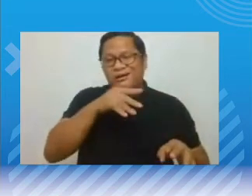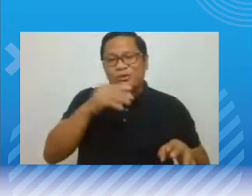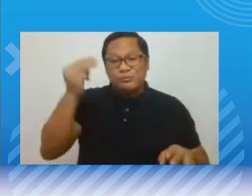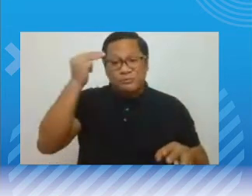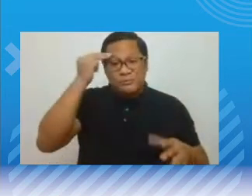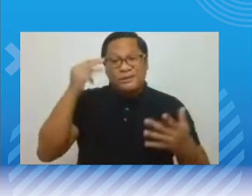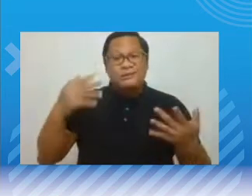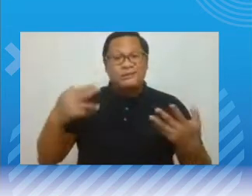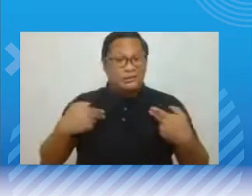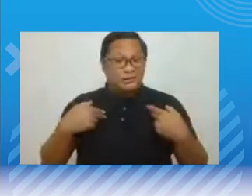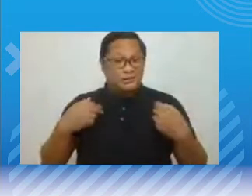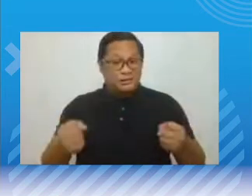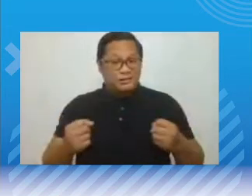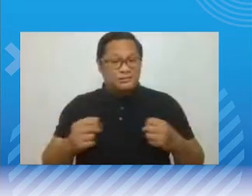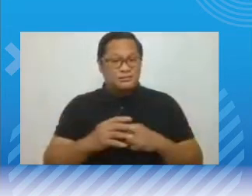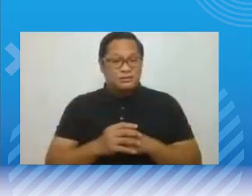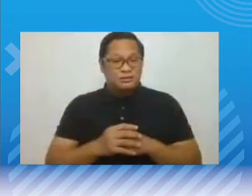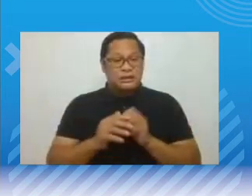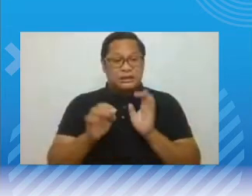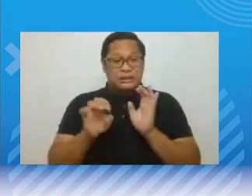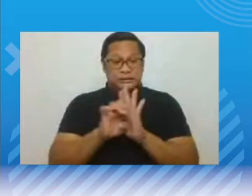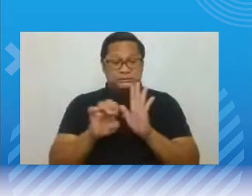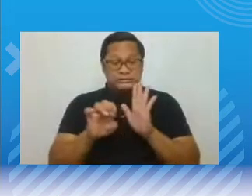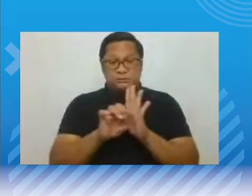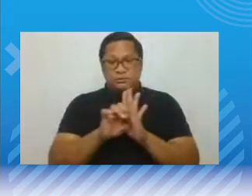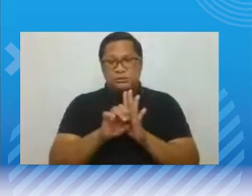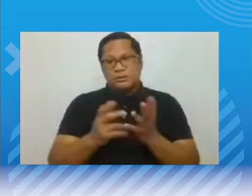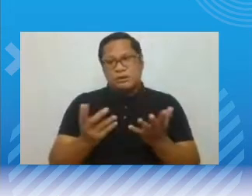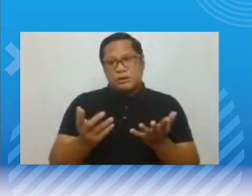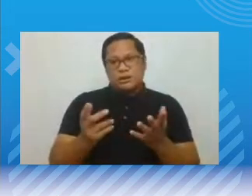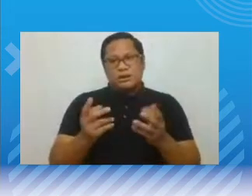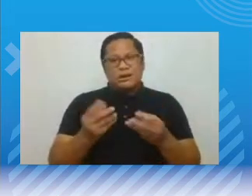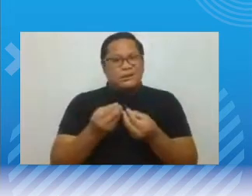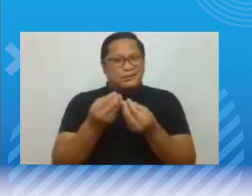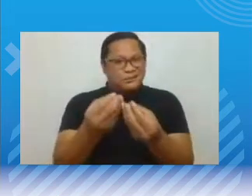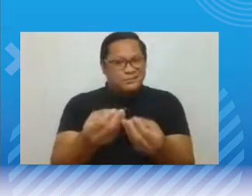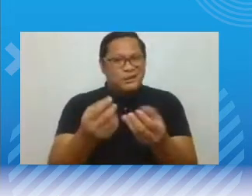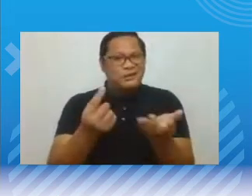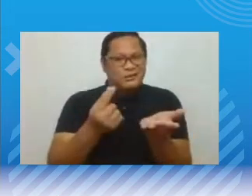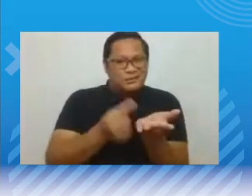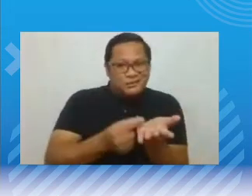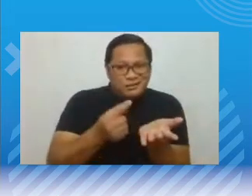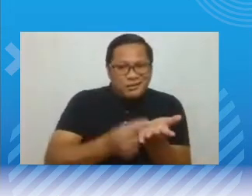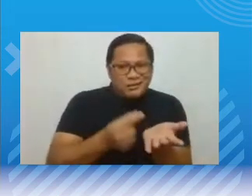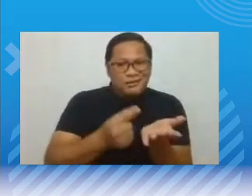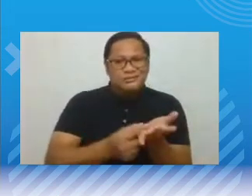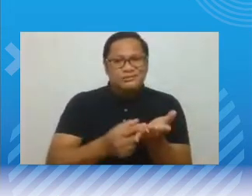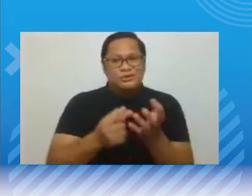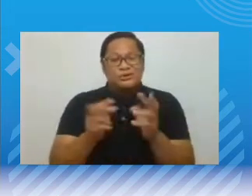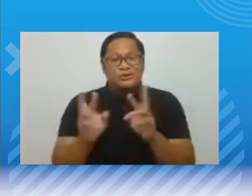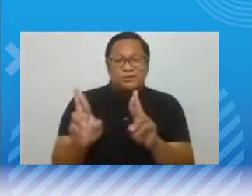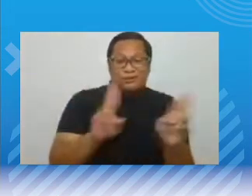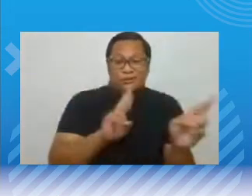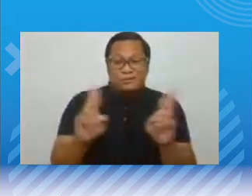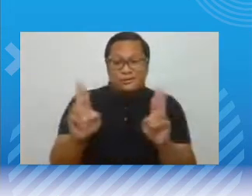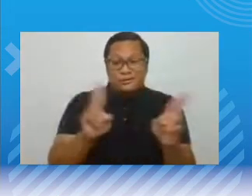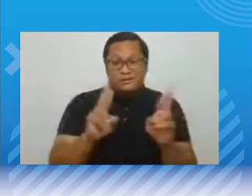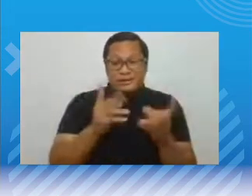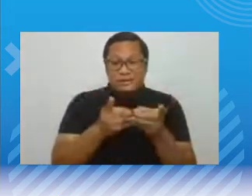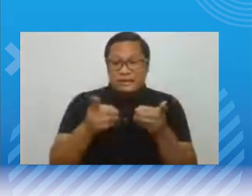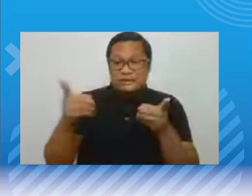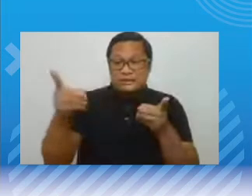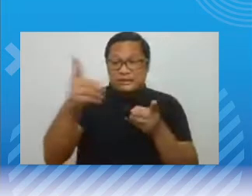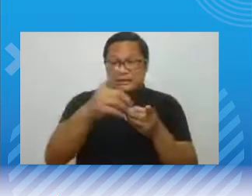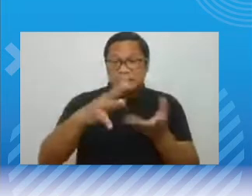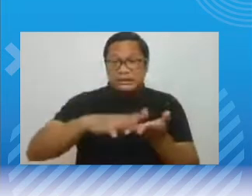yun siguro yung pagbigayan na ng grades, umpisahan na ng klase, or ito naghahanda tayo para sa distance learning,